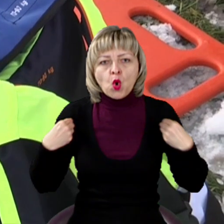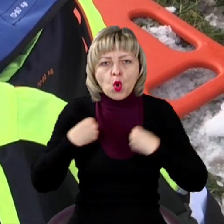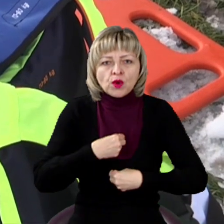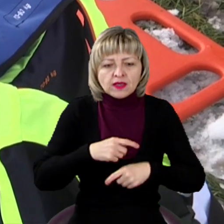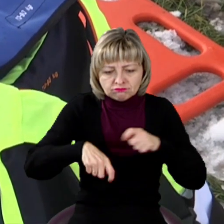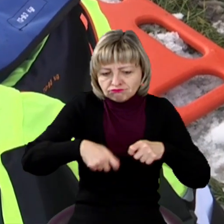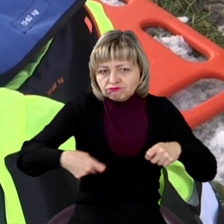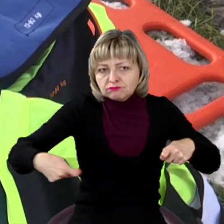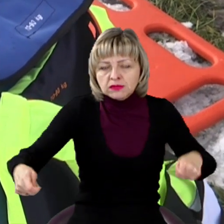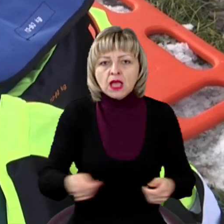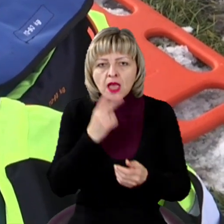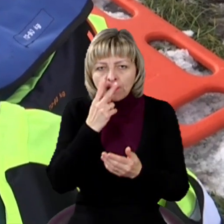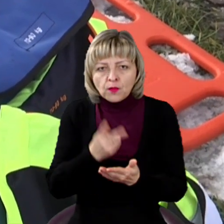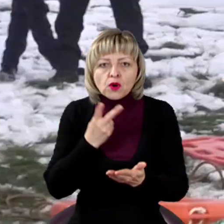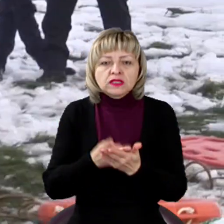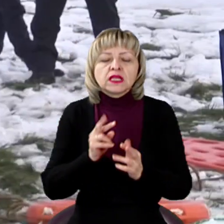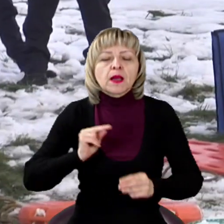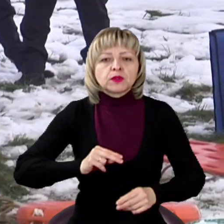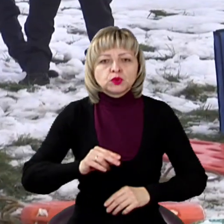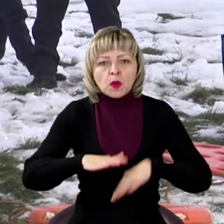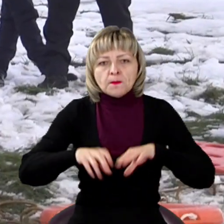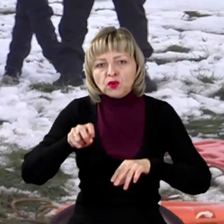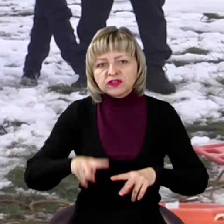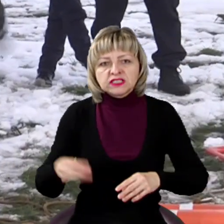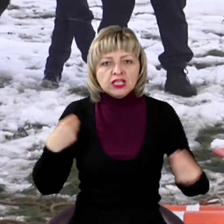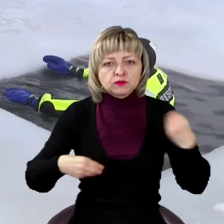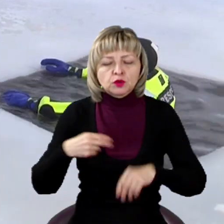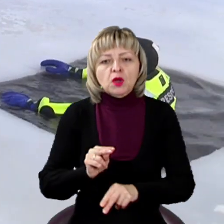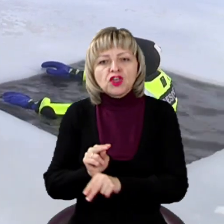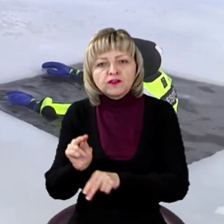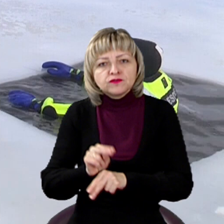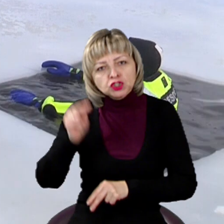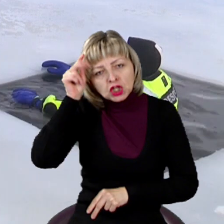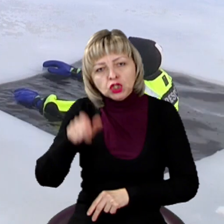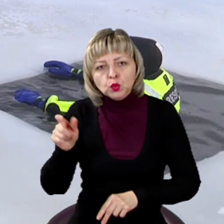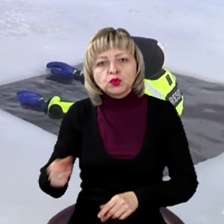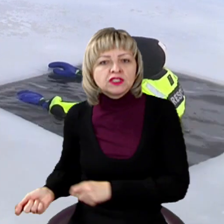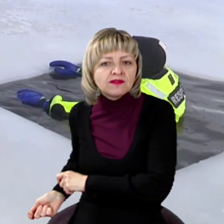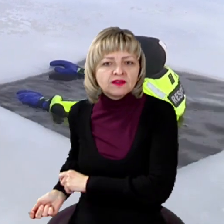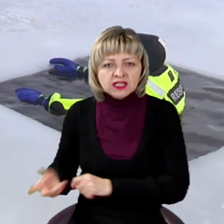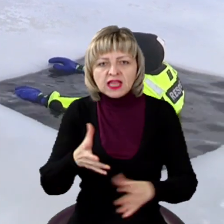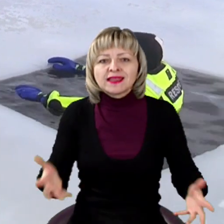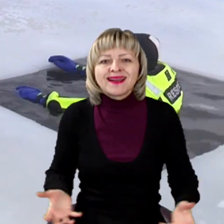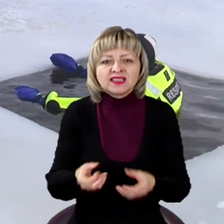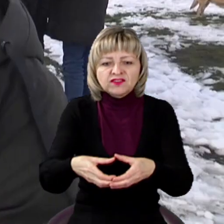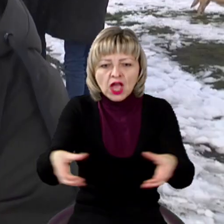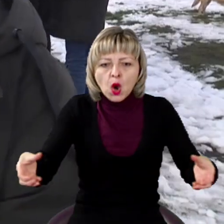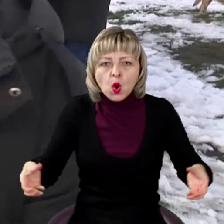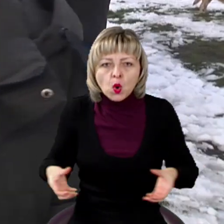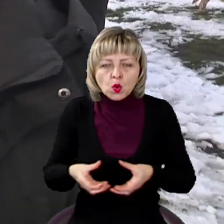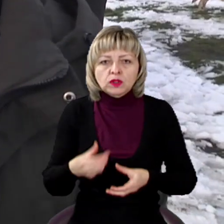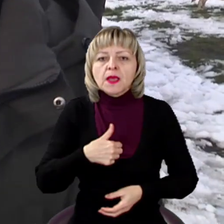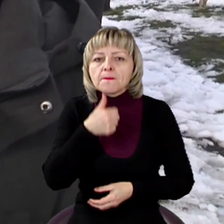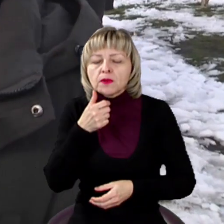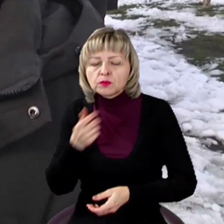продемонстрували, як працюють із професійним спорядженням та вчили учнів кидати рятівне коло, говорить ліцеїст Михайло Корольчук. Я